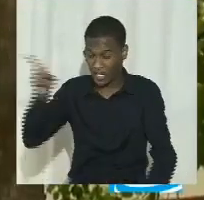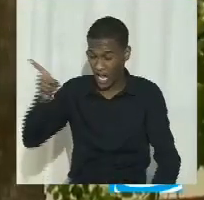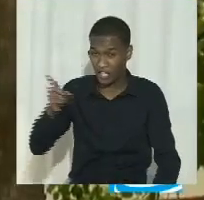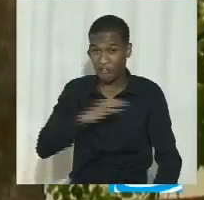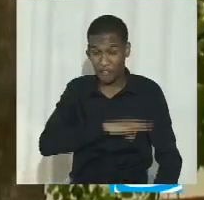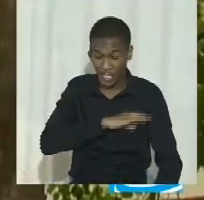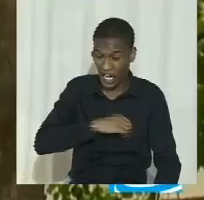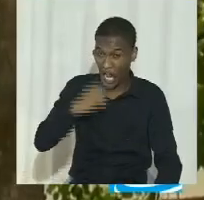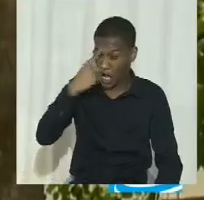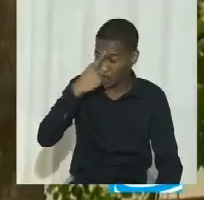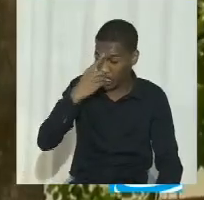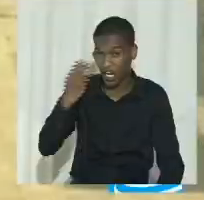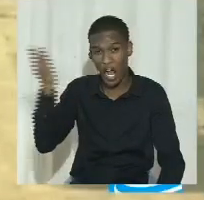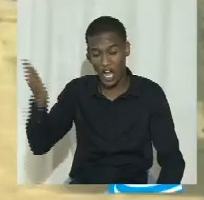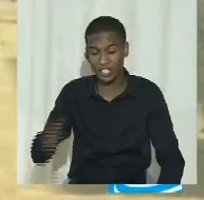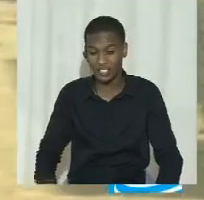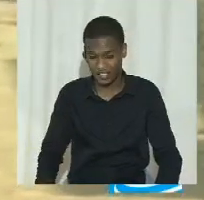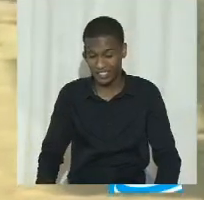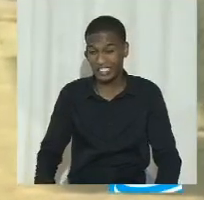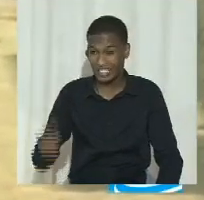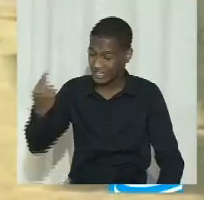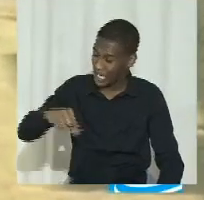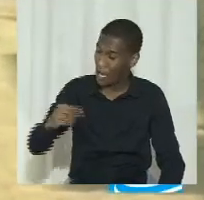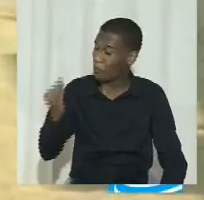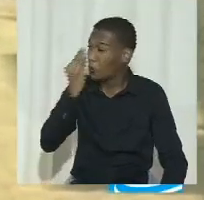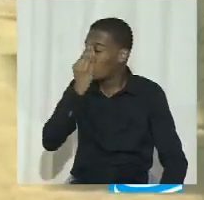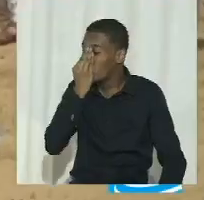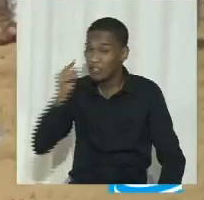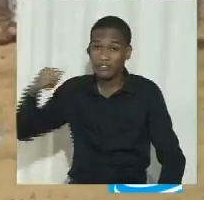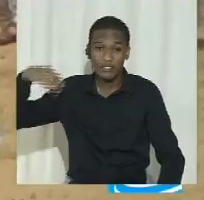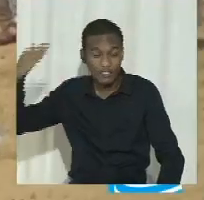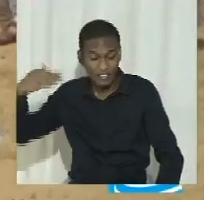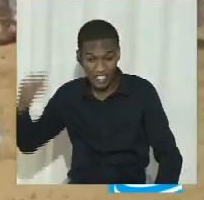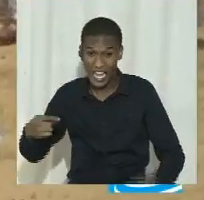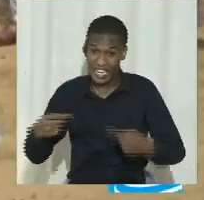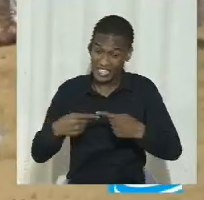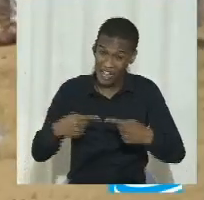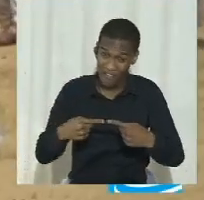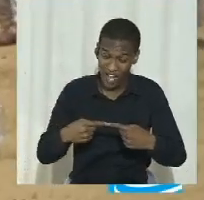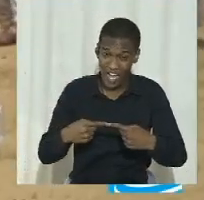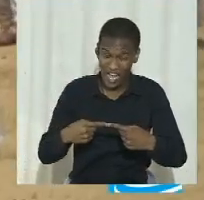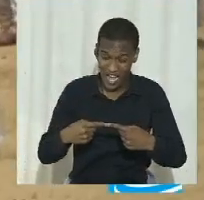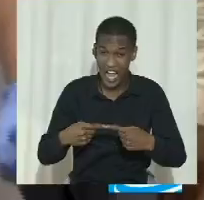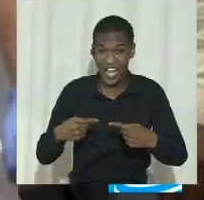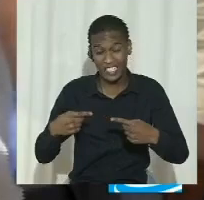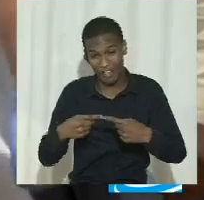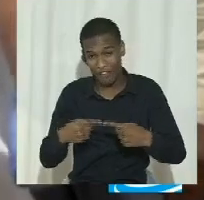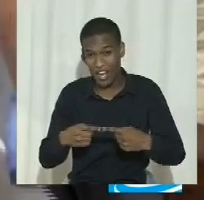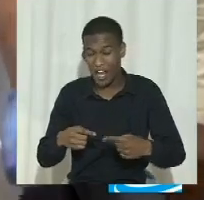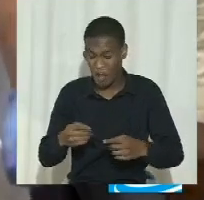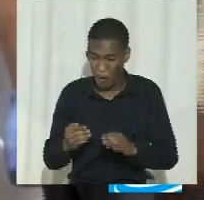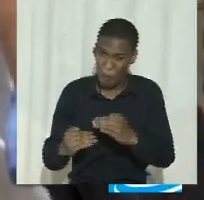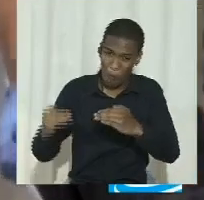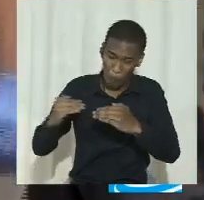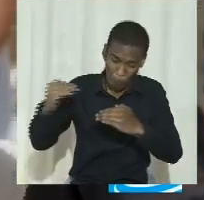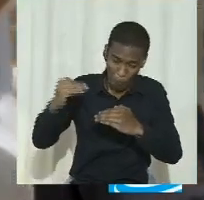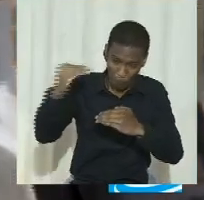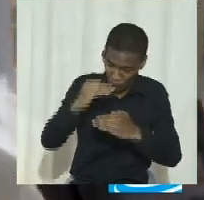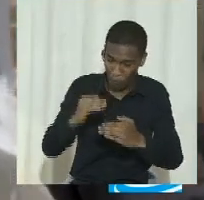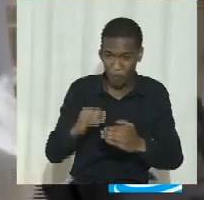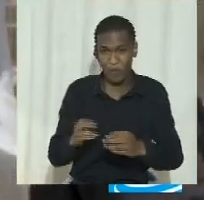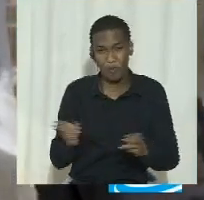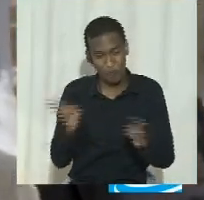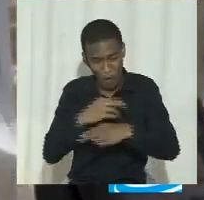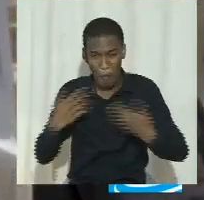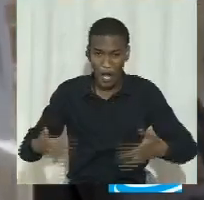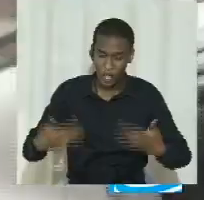ny oksigena. Etsy andaniny anefa, mitombo be ireo tratran'ny COVID-19. Hôpitaly sy toeram-pitsaboana maro ao New Delhi no